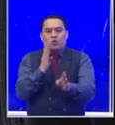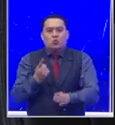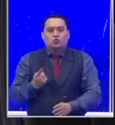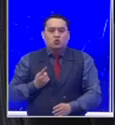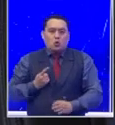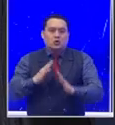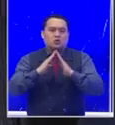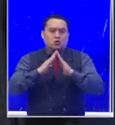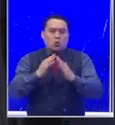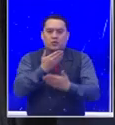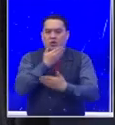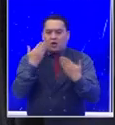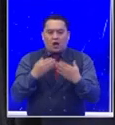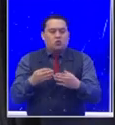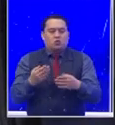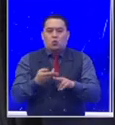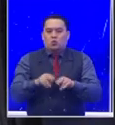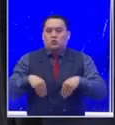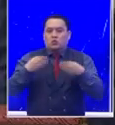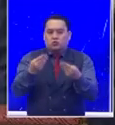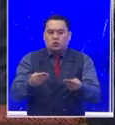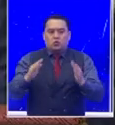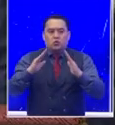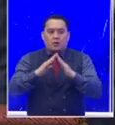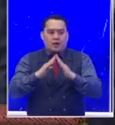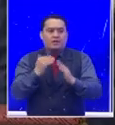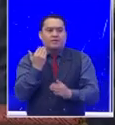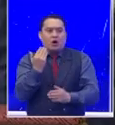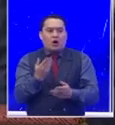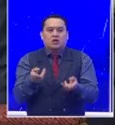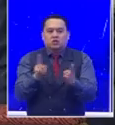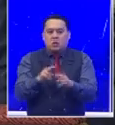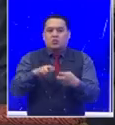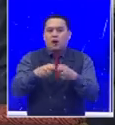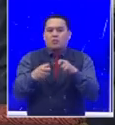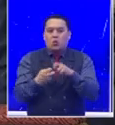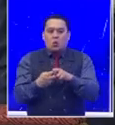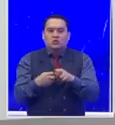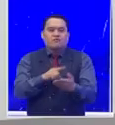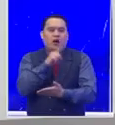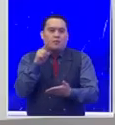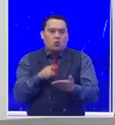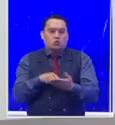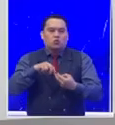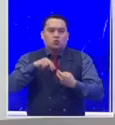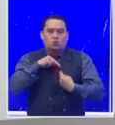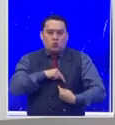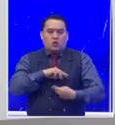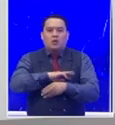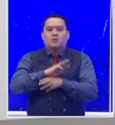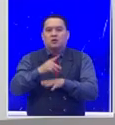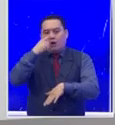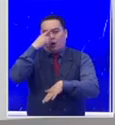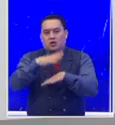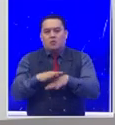на жилье, но все еще не получили заветные крыши над головой. Остается проблемой для них и вопрос с трудоустройством. Аким